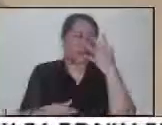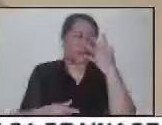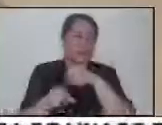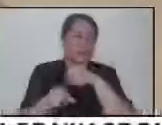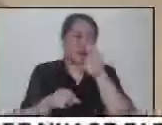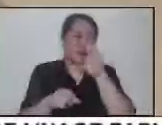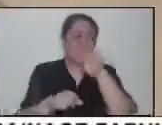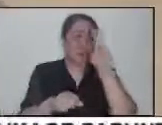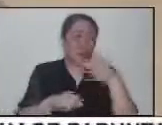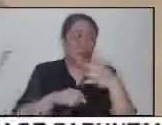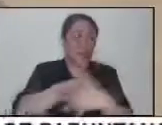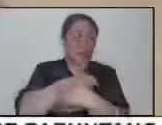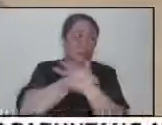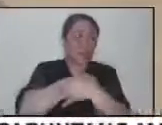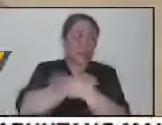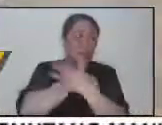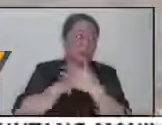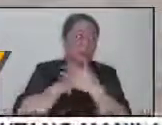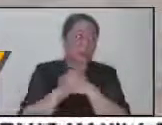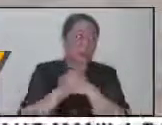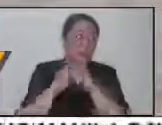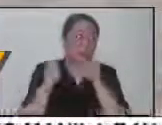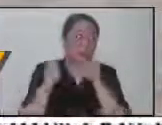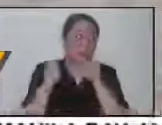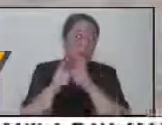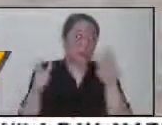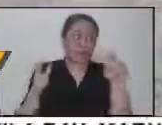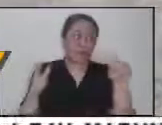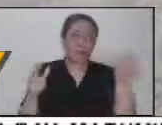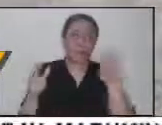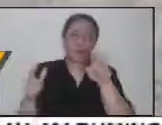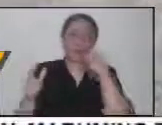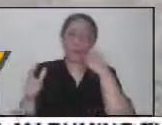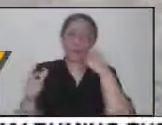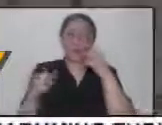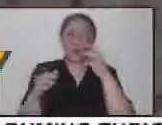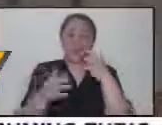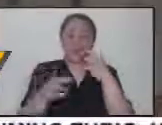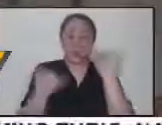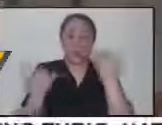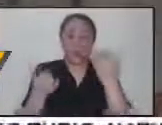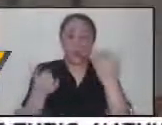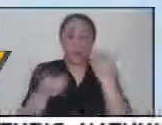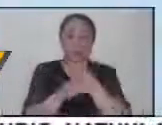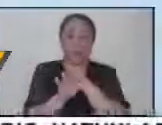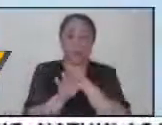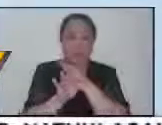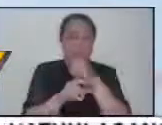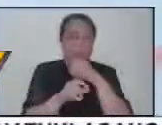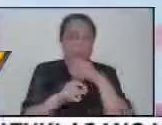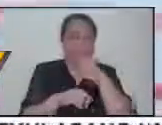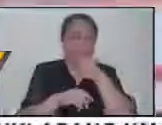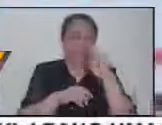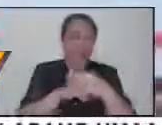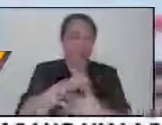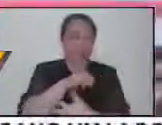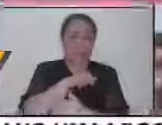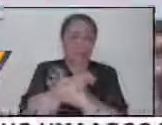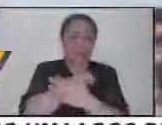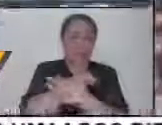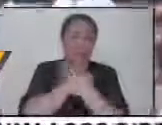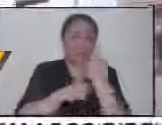ang paglilinis at pagsasaayos dito. Inaasahang sa January 29 ngayong taon, matatapos na ang paglalagay ng dolomite